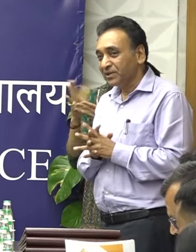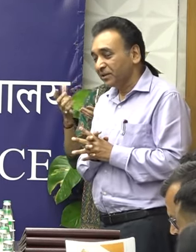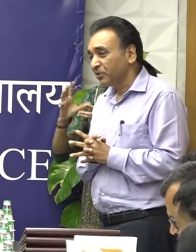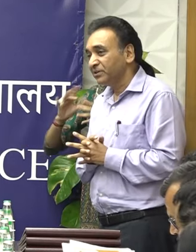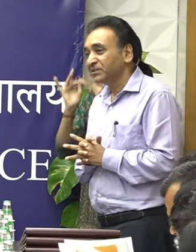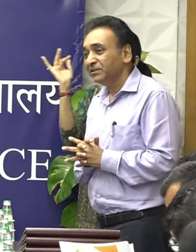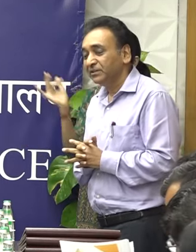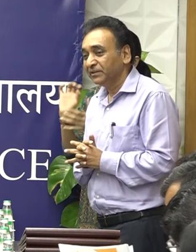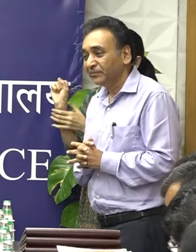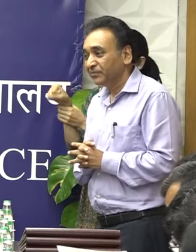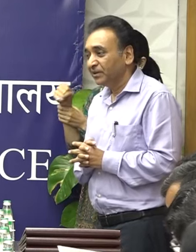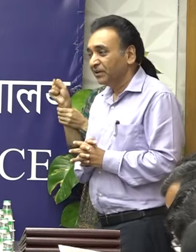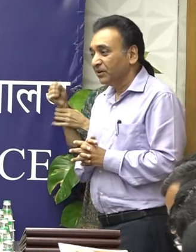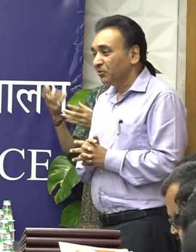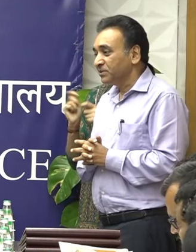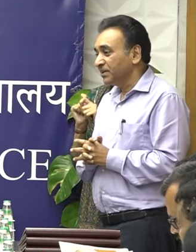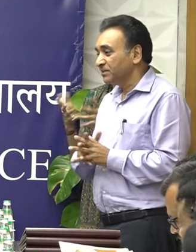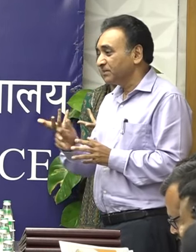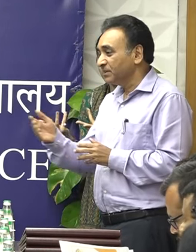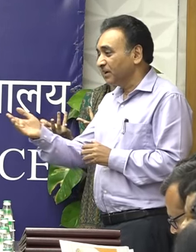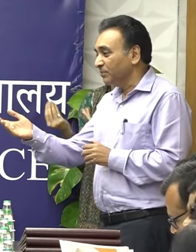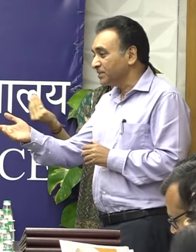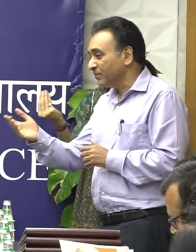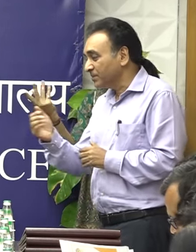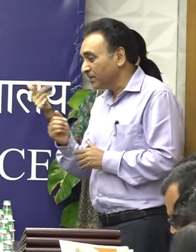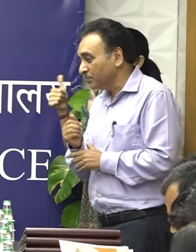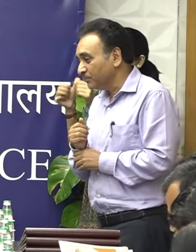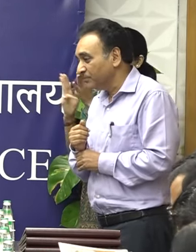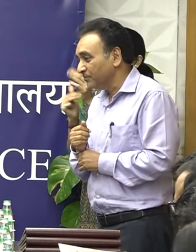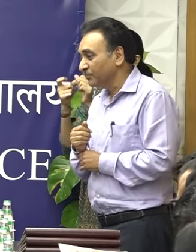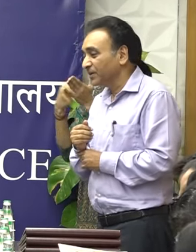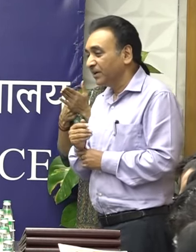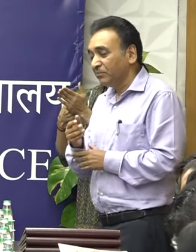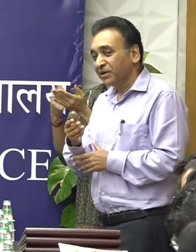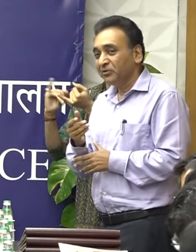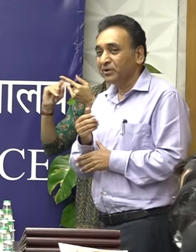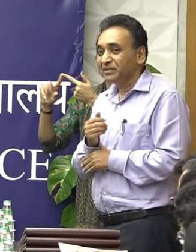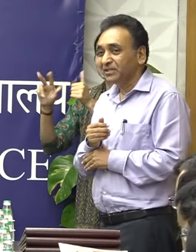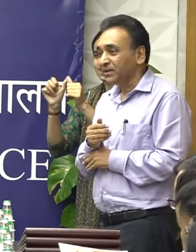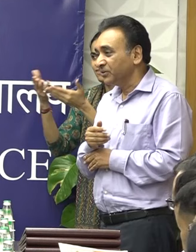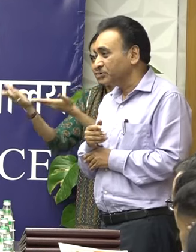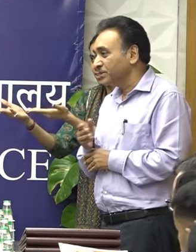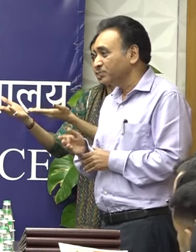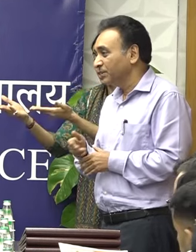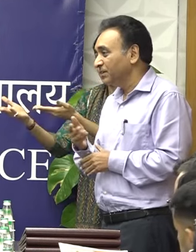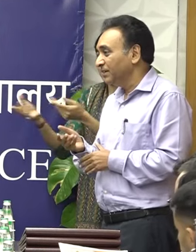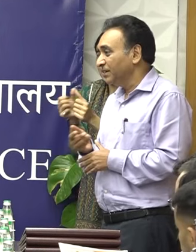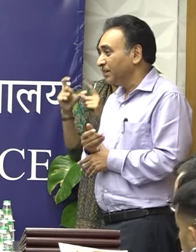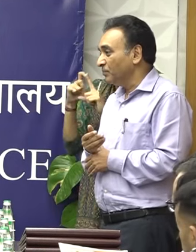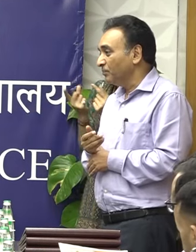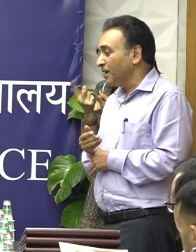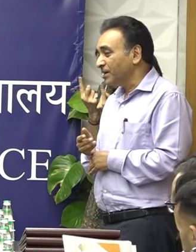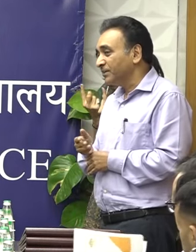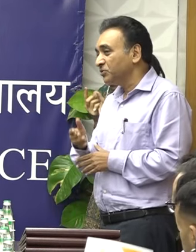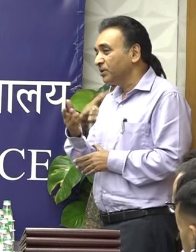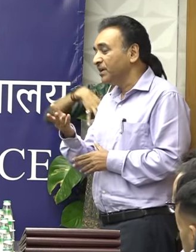सर उस तरह के प्रोडक्ट्स के लिए हैं. कुछ हैं सर से अमर सेवा संगम के हैं, बाकी लोग हैं सर ये डायग्नोस्टिक्स में, कि